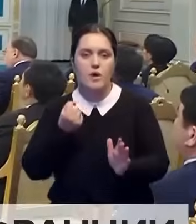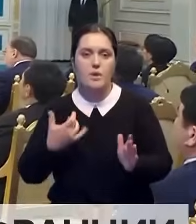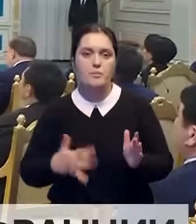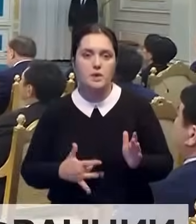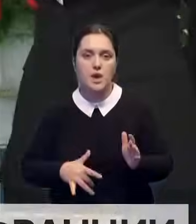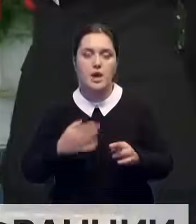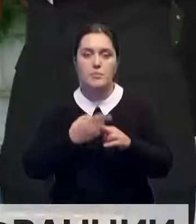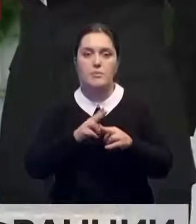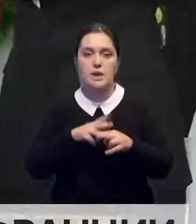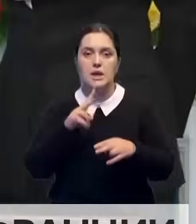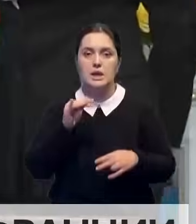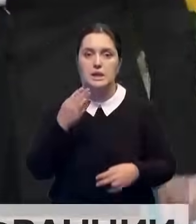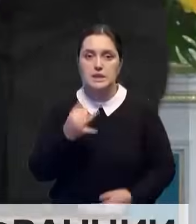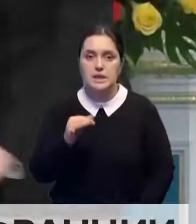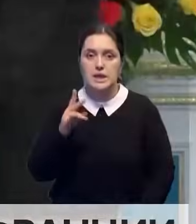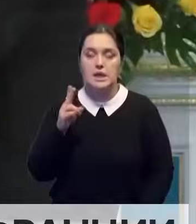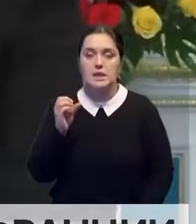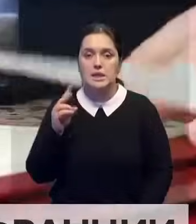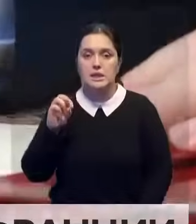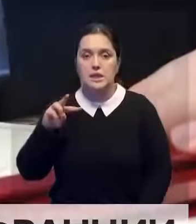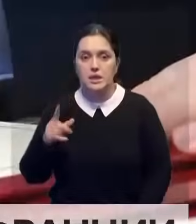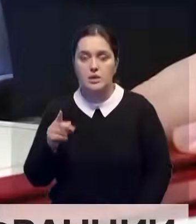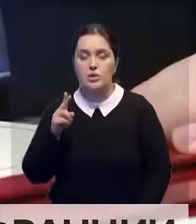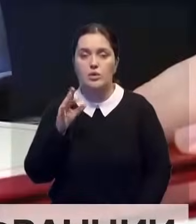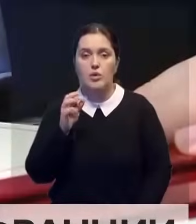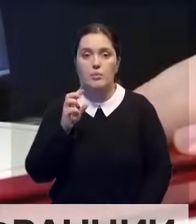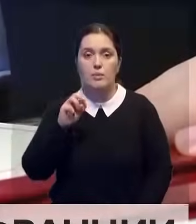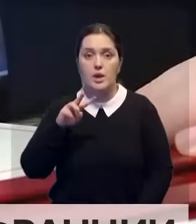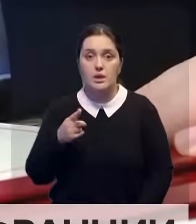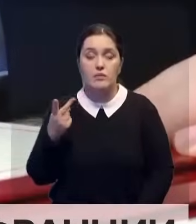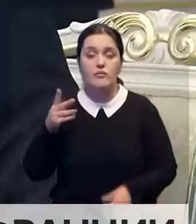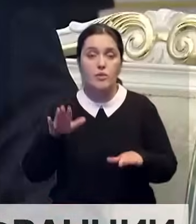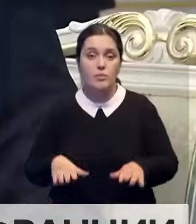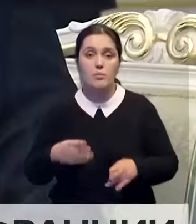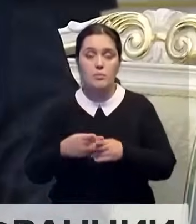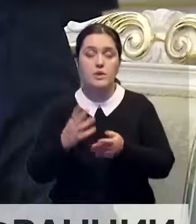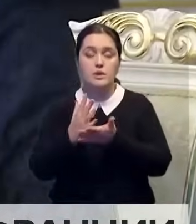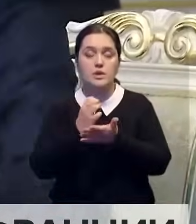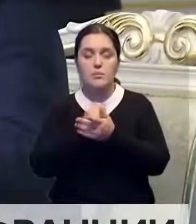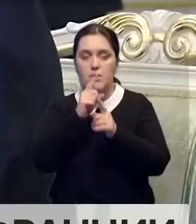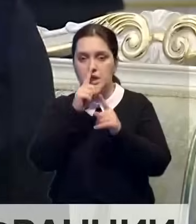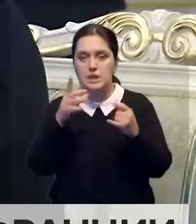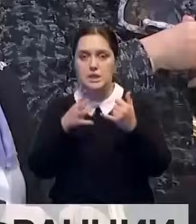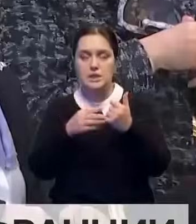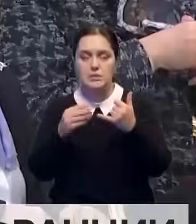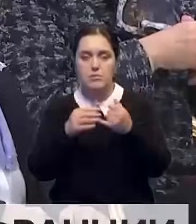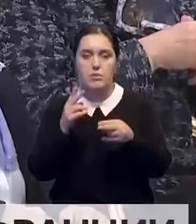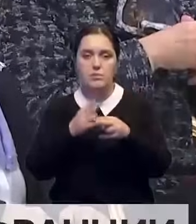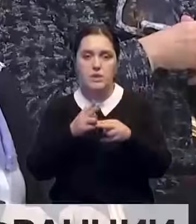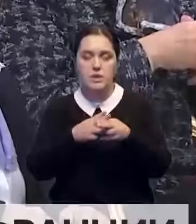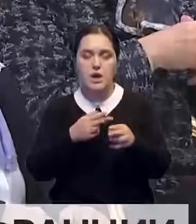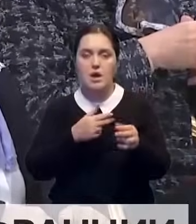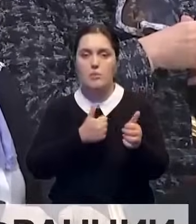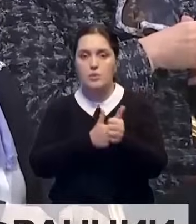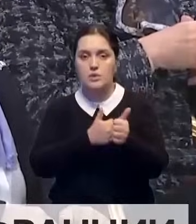редкие металлы, как литий, никель, кобальт. Наша страна, кстати, на втором месте по запасам редкоземельных металлов после России.